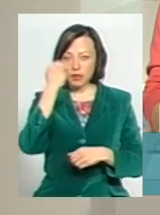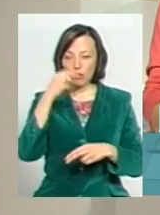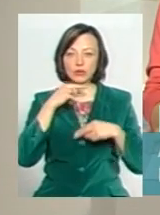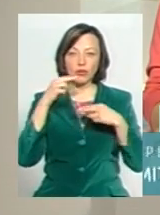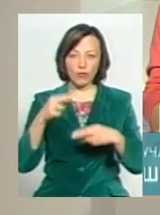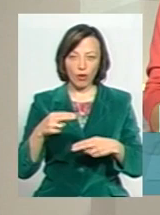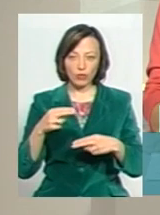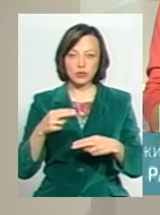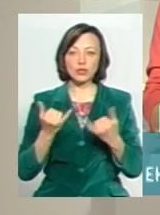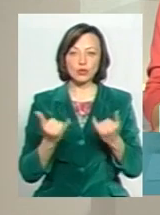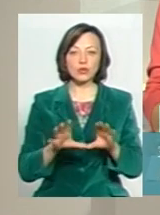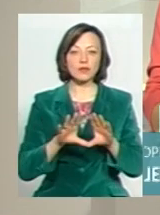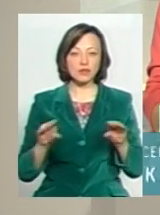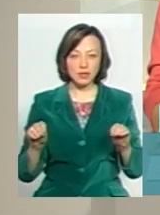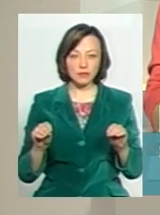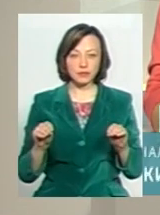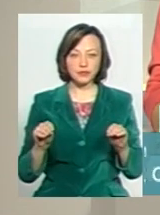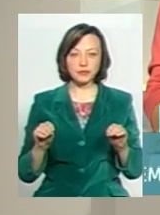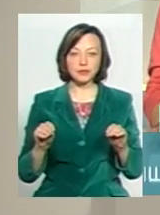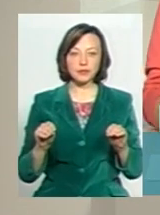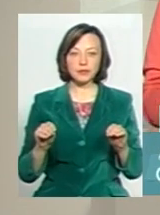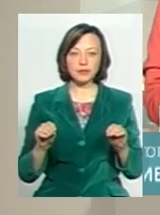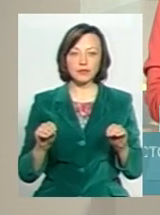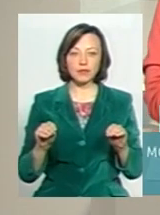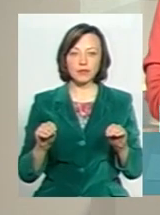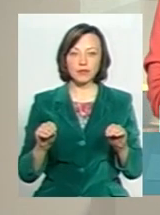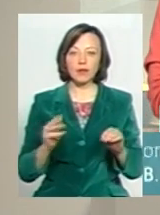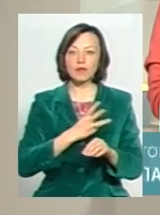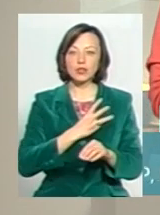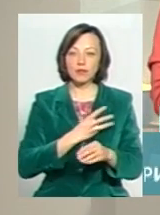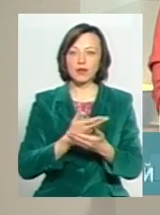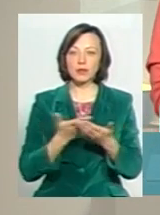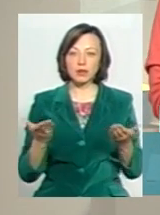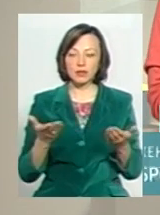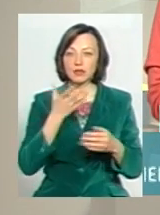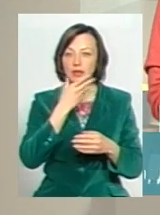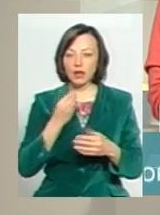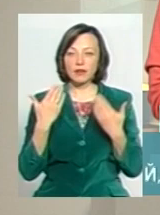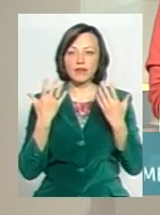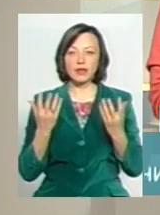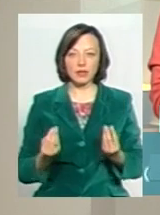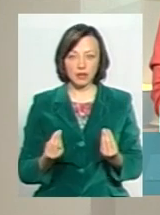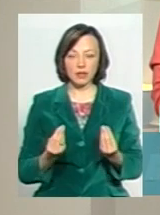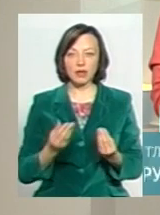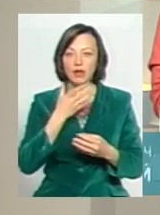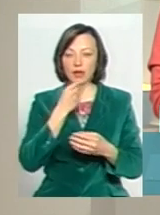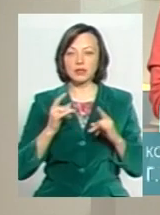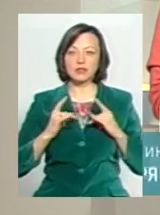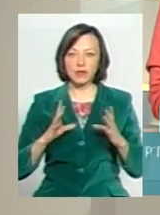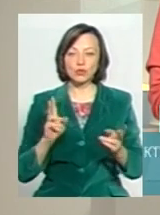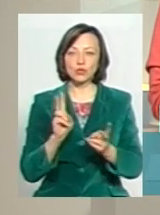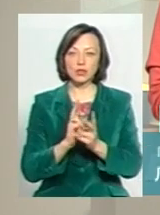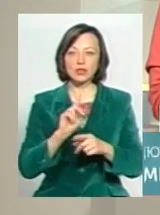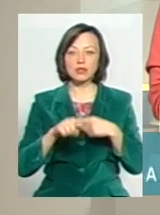за увагу. На сьогодні все. Отож, бажаємо вам гарних вихідних, гарних свят.